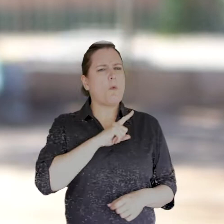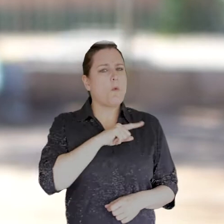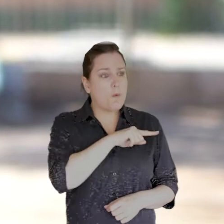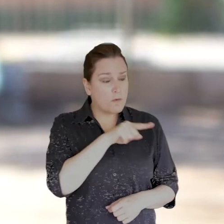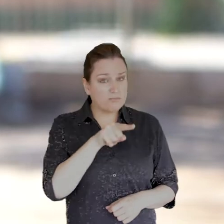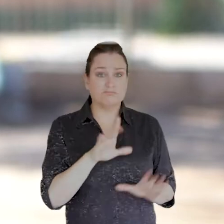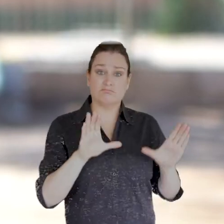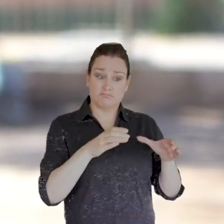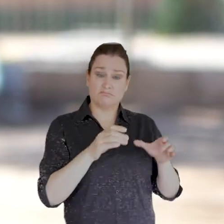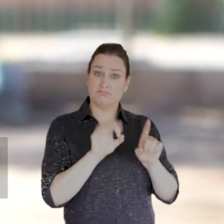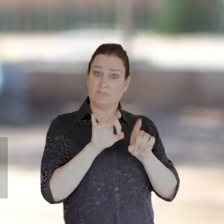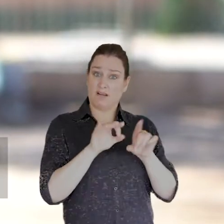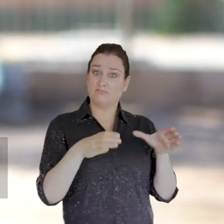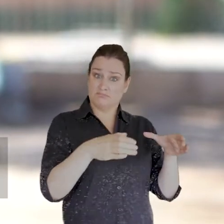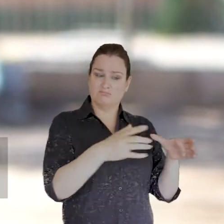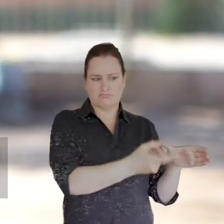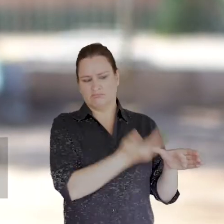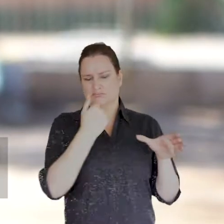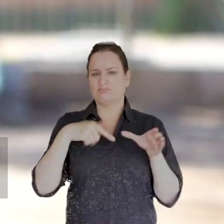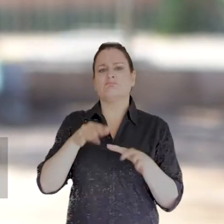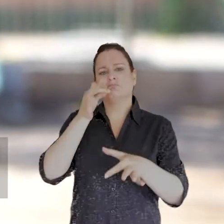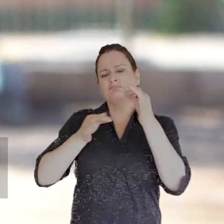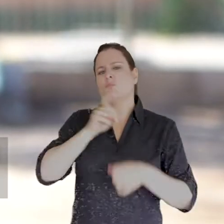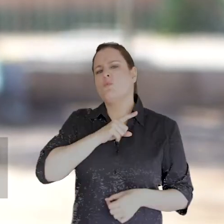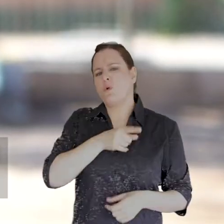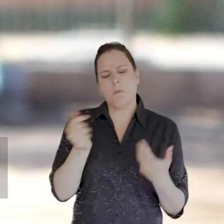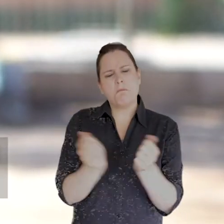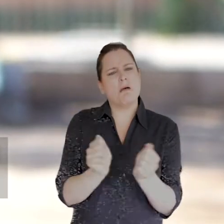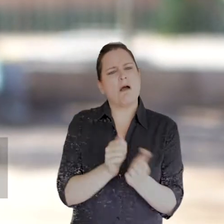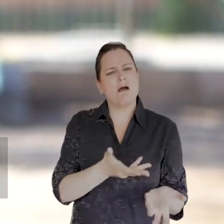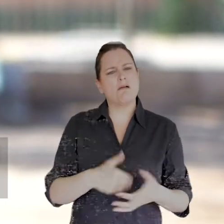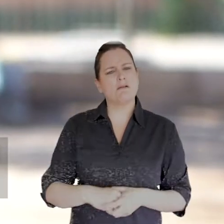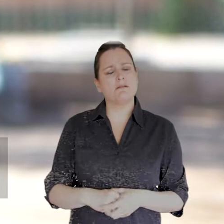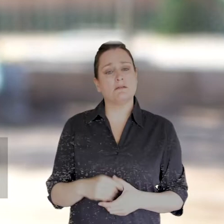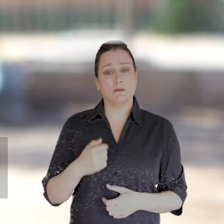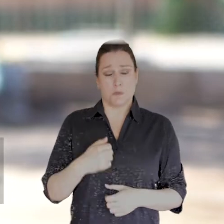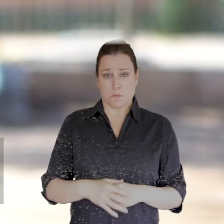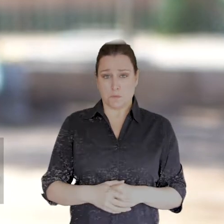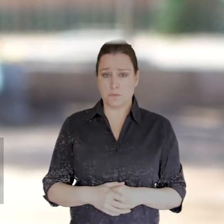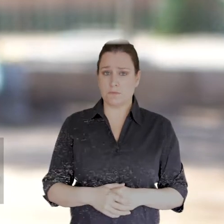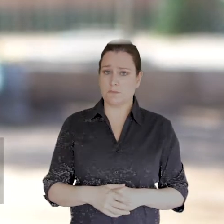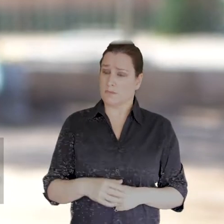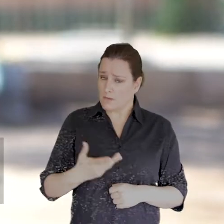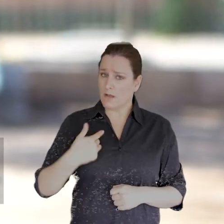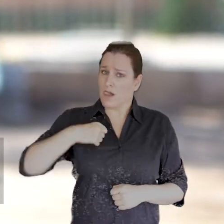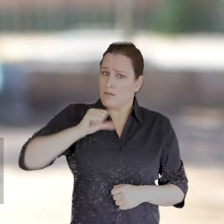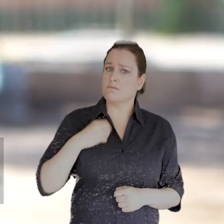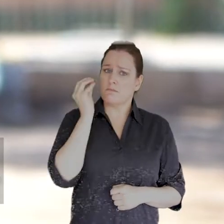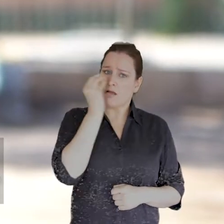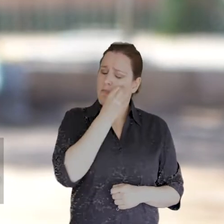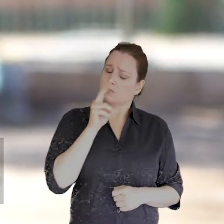het op die tweede dag. En toe word ons 13 mannetjes geroep en gevra, wat is die rede? En my antwoord was